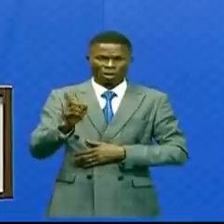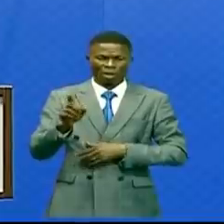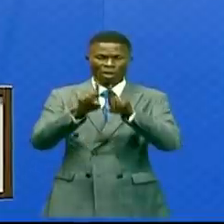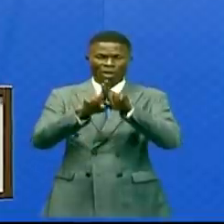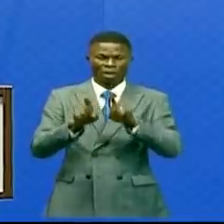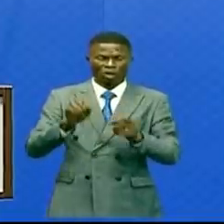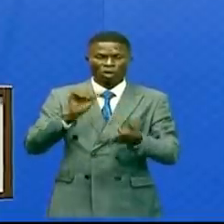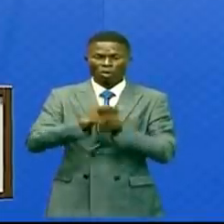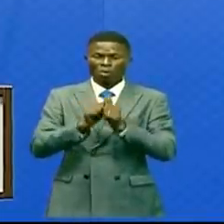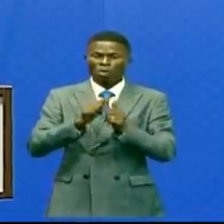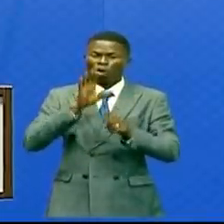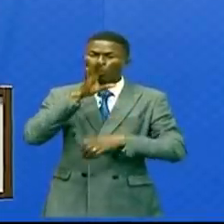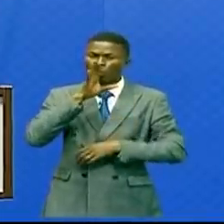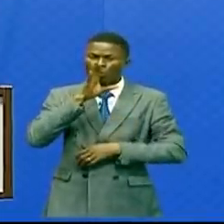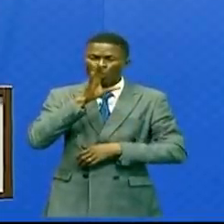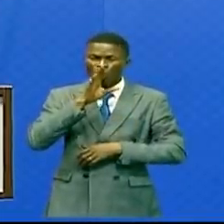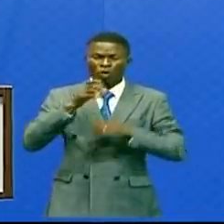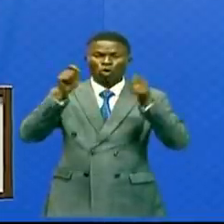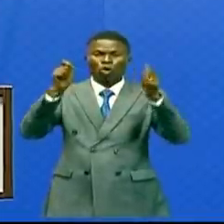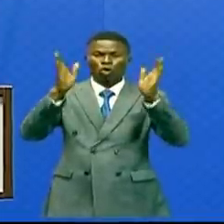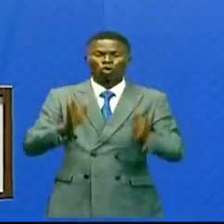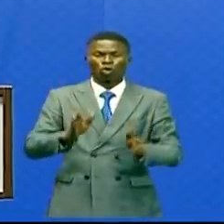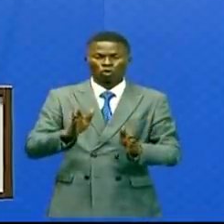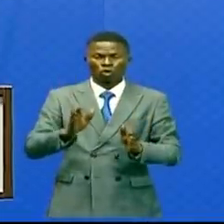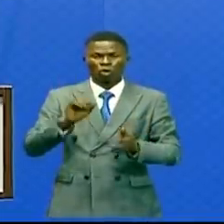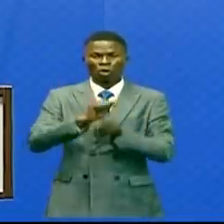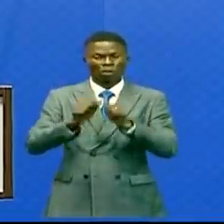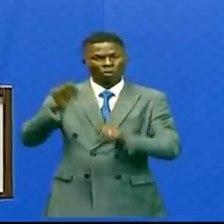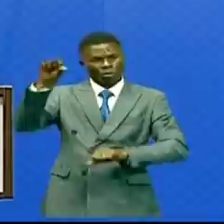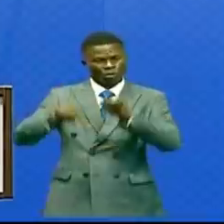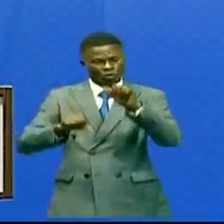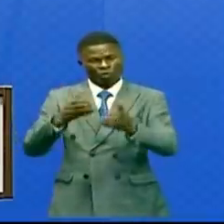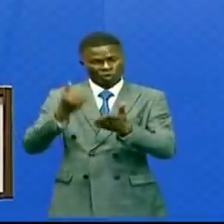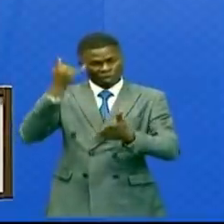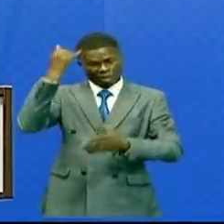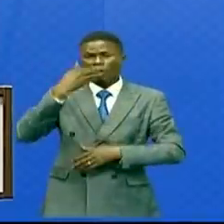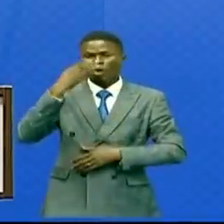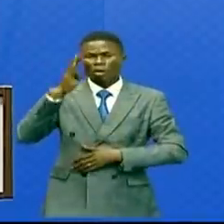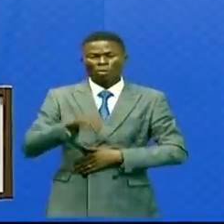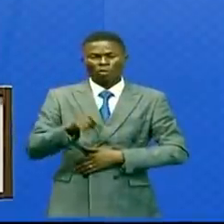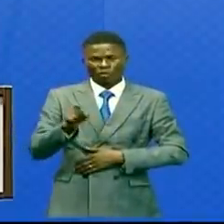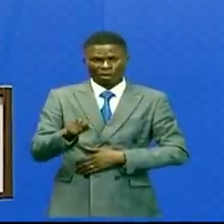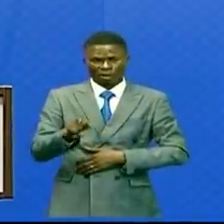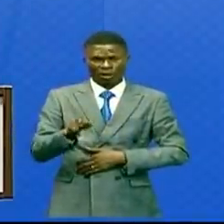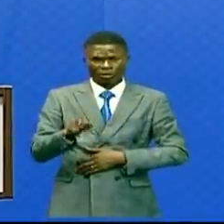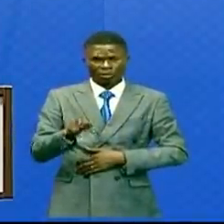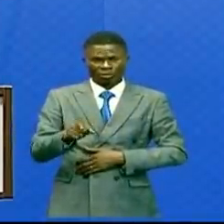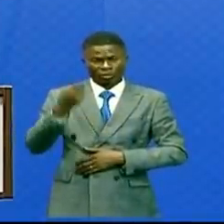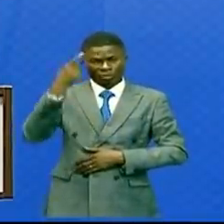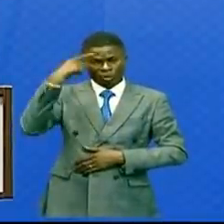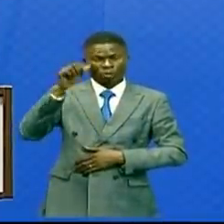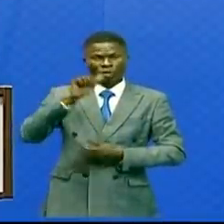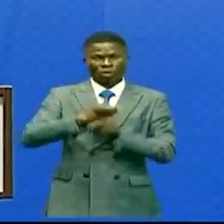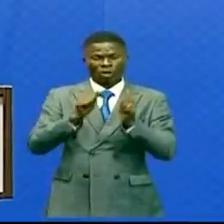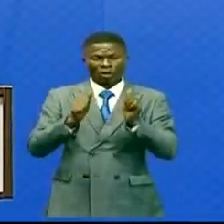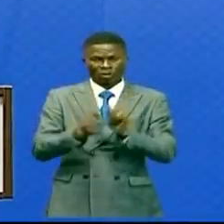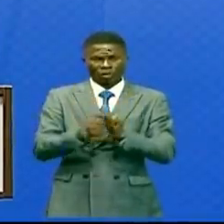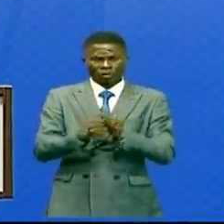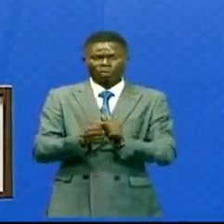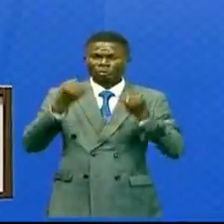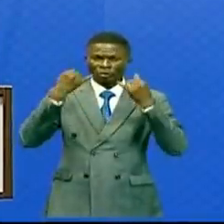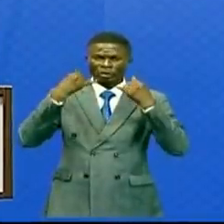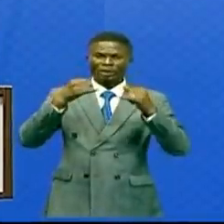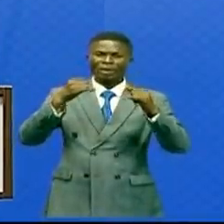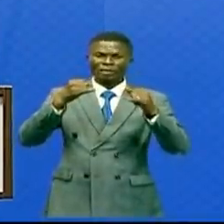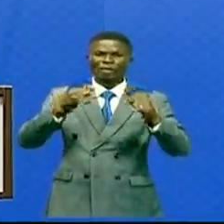autres manipulations de certains médias et laboratoires mal intentionnés. Au chapitre de points